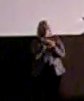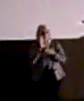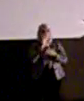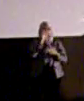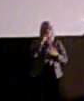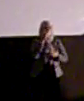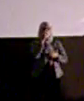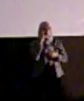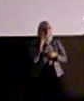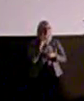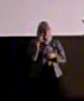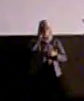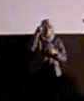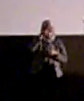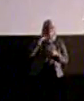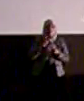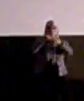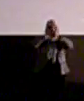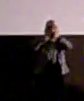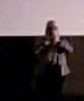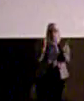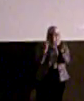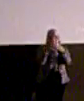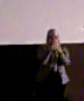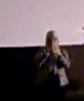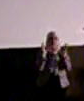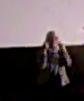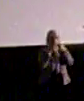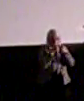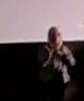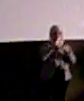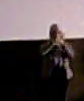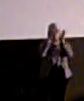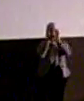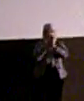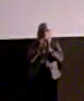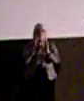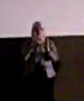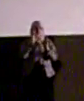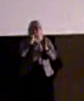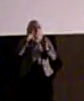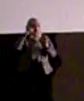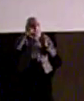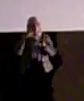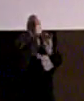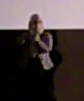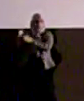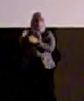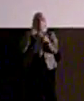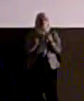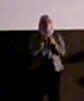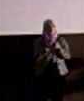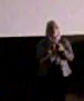نوفمبر 73، التحالف من أجل المساواة في الإرث، ائتلاف الجمعيات، جمعيات المثليين والمثليات، ومزدوجي